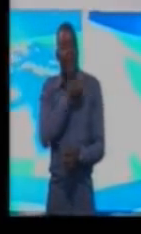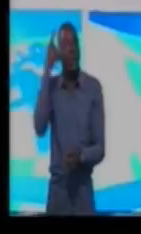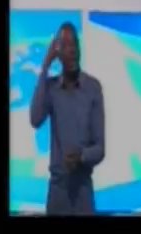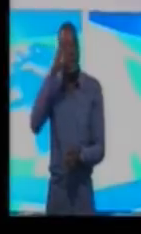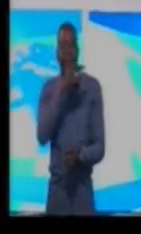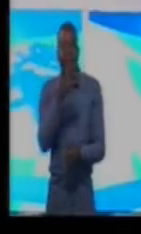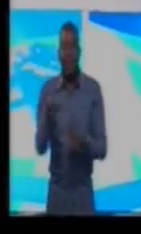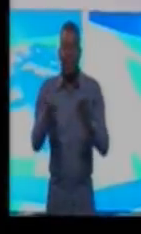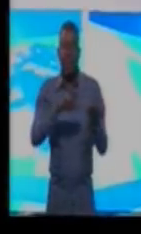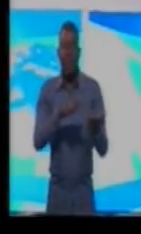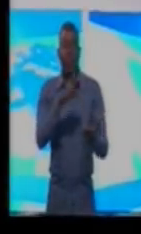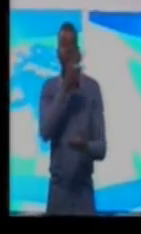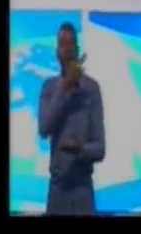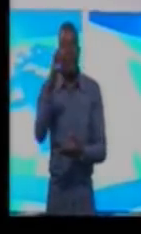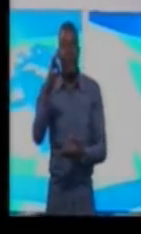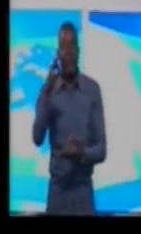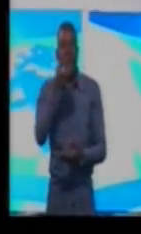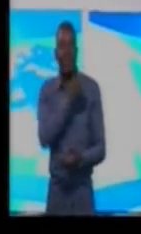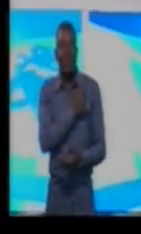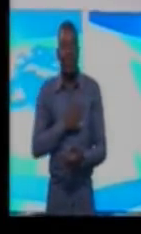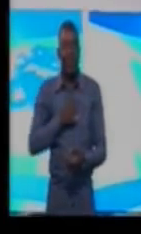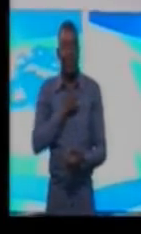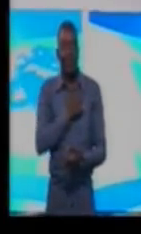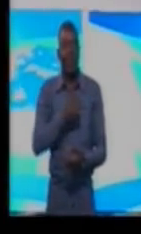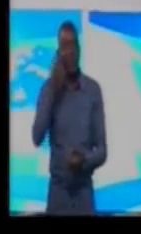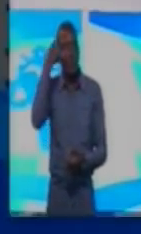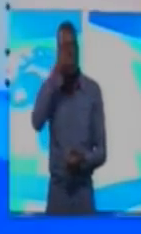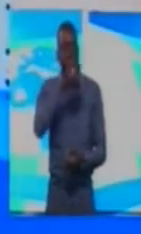France. Toutes nos condoléances à sa famille.